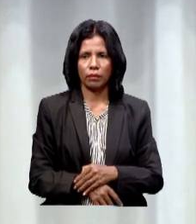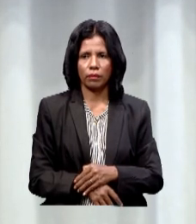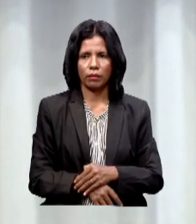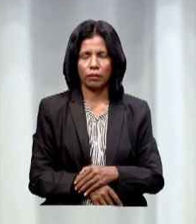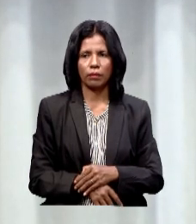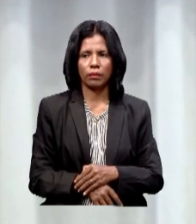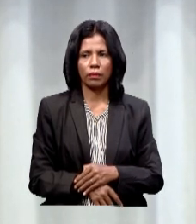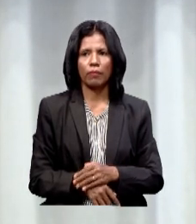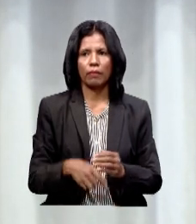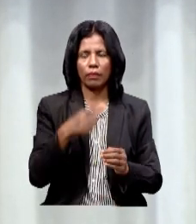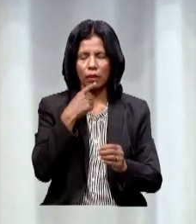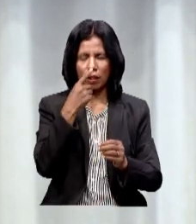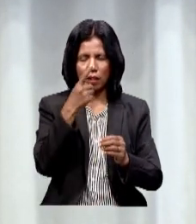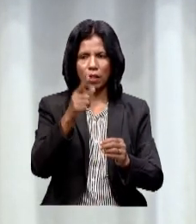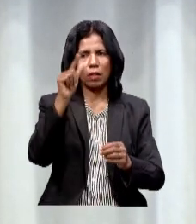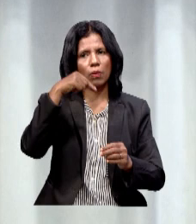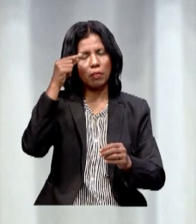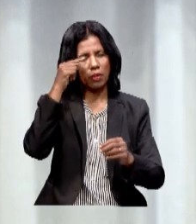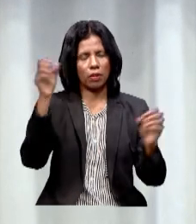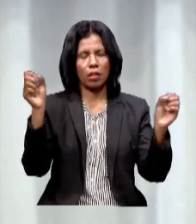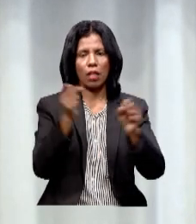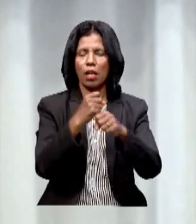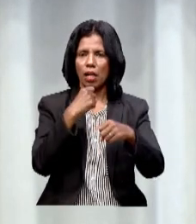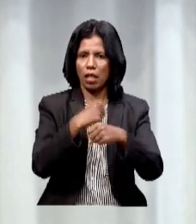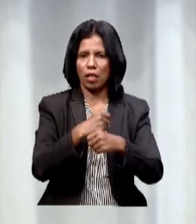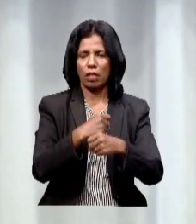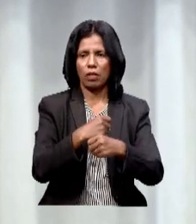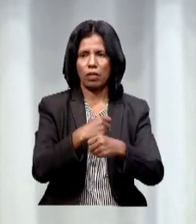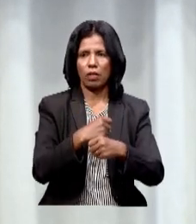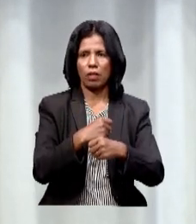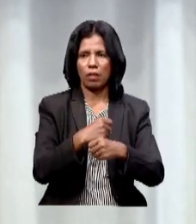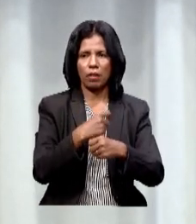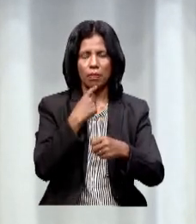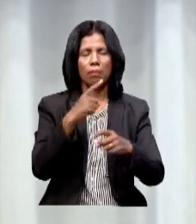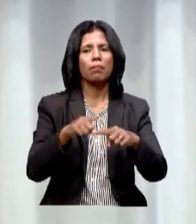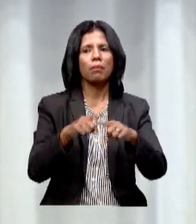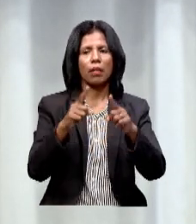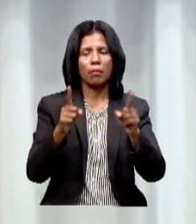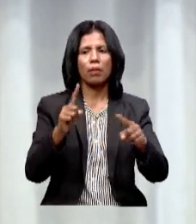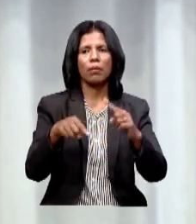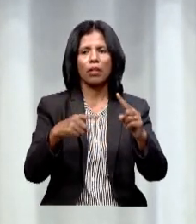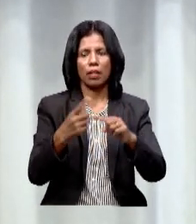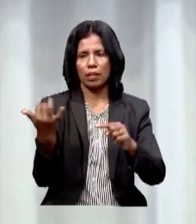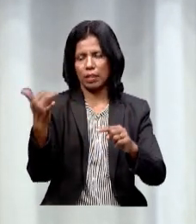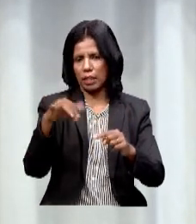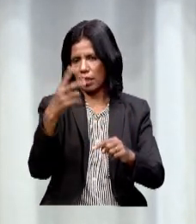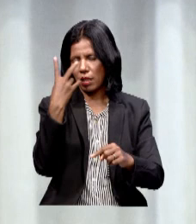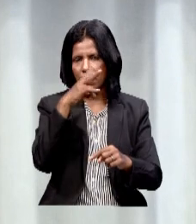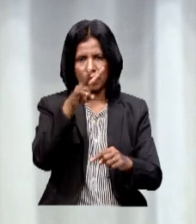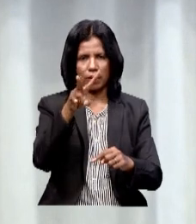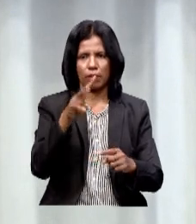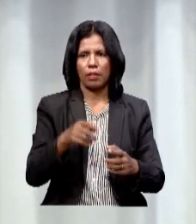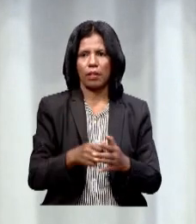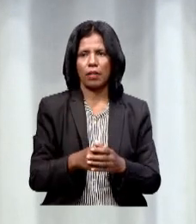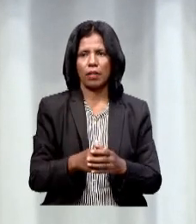Vanno real governo in ane la harubatina ma sbai pe, vai gira si rihane